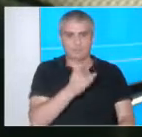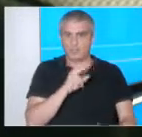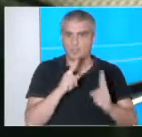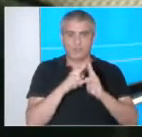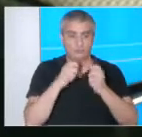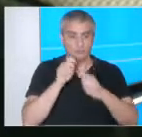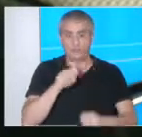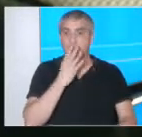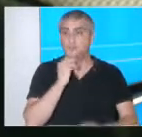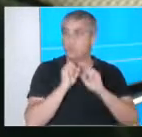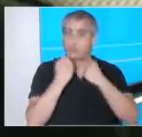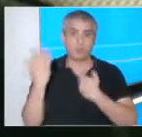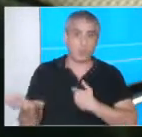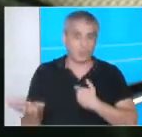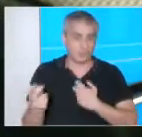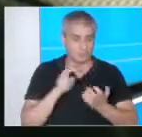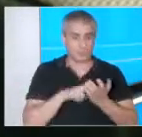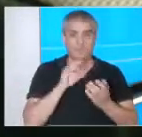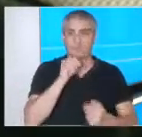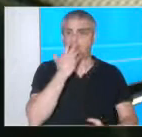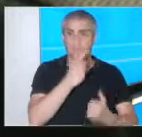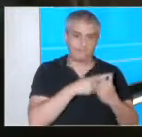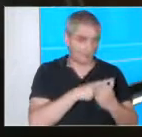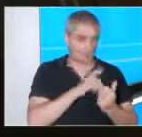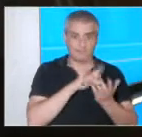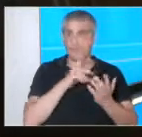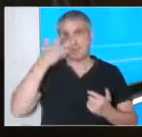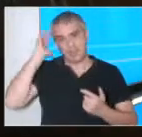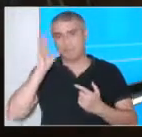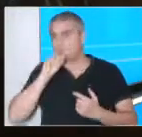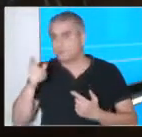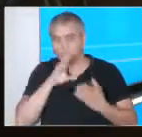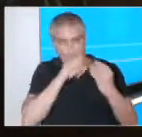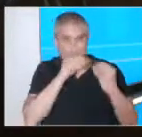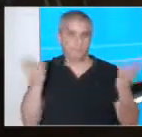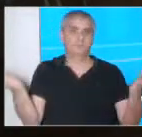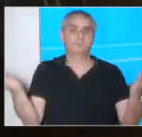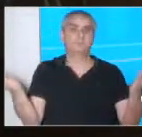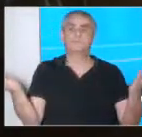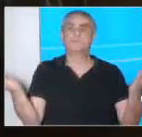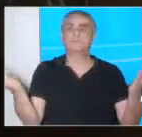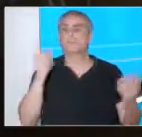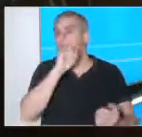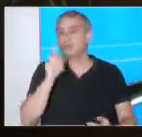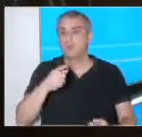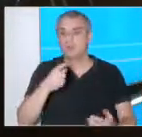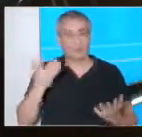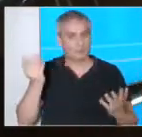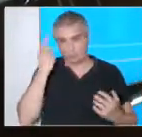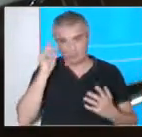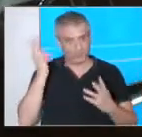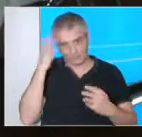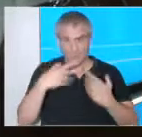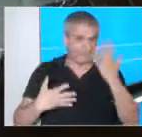לפגוש את חברי הכנסת שיהדות התורה, עומדים עם מלכים ומדברים, עומדים עם לפיד ומדברים, ומדברים. כנראה ברסמית, אני לא יודע בדיוק